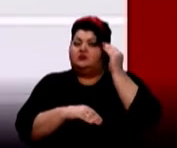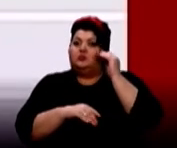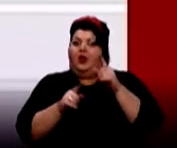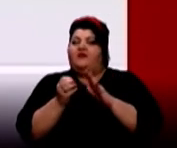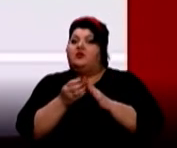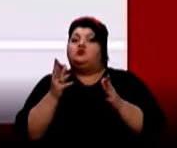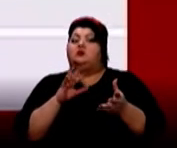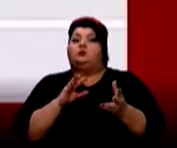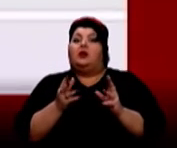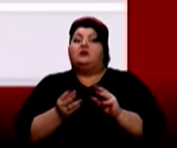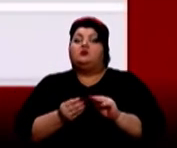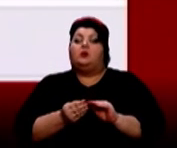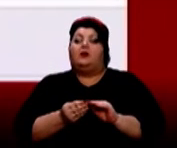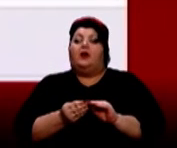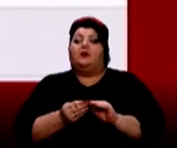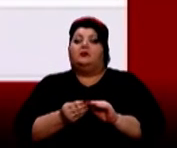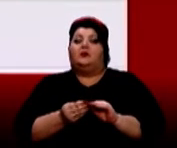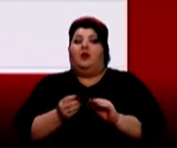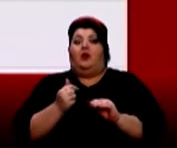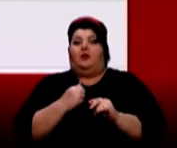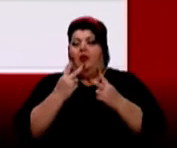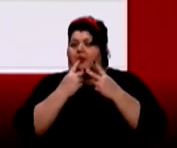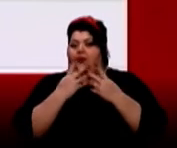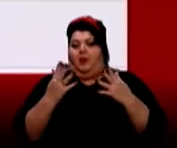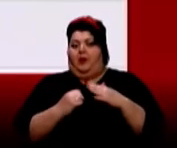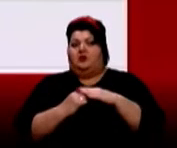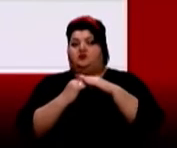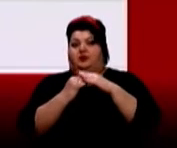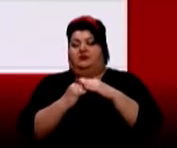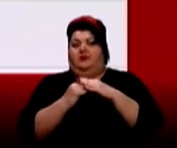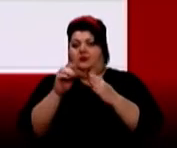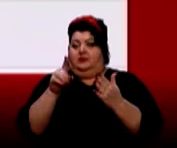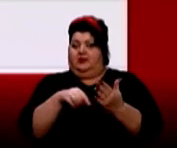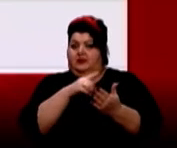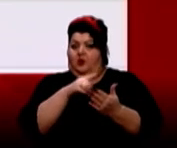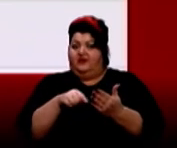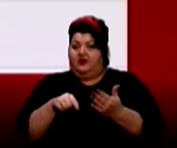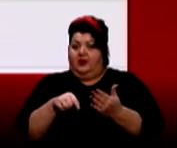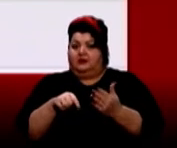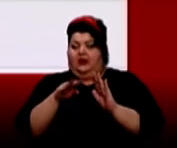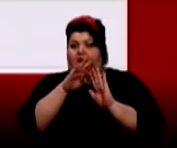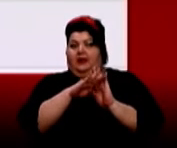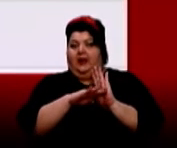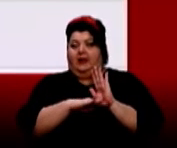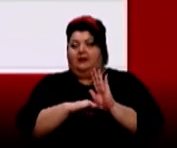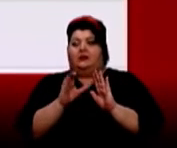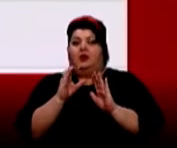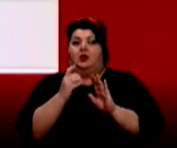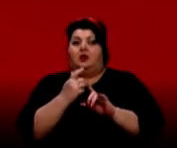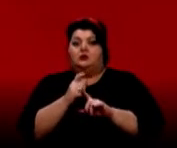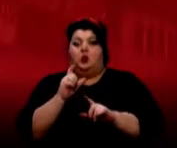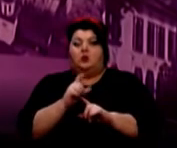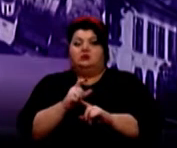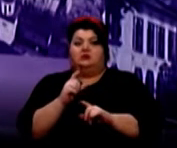результати? Я не бачу підстав не довіряти. Рейтинг досить